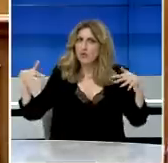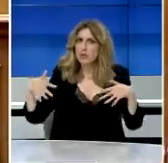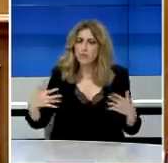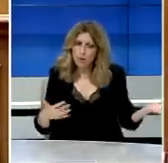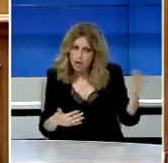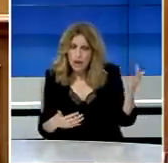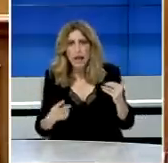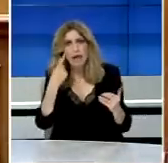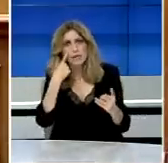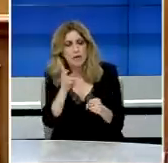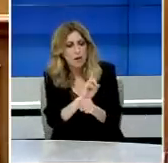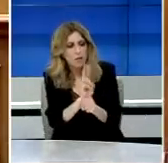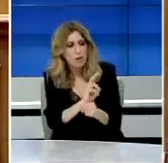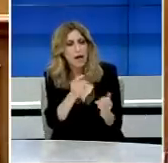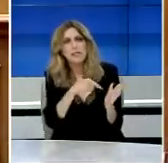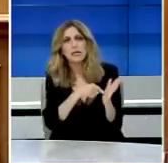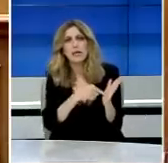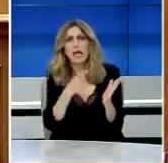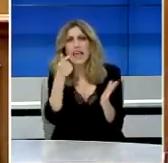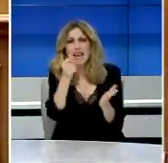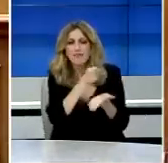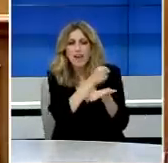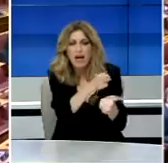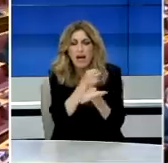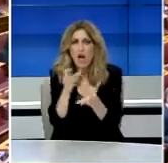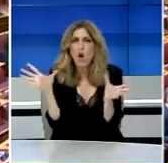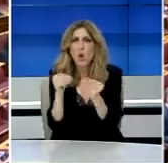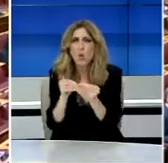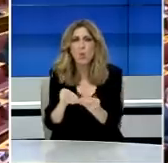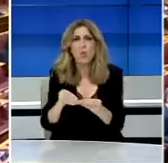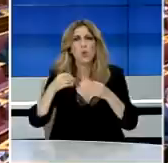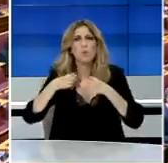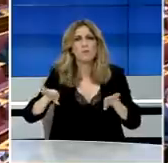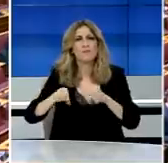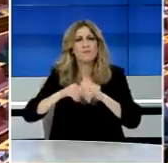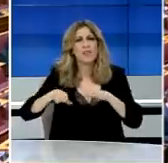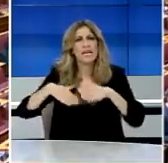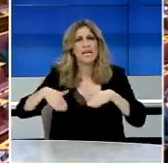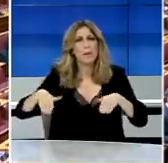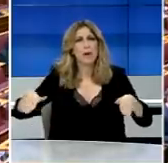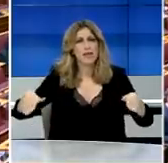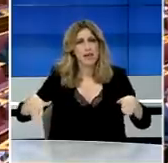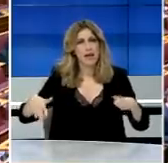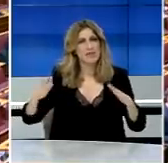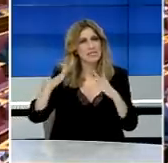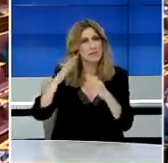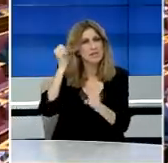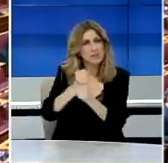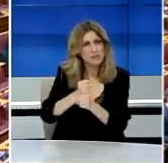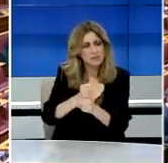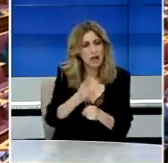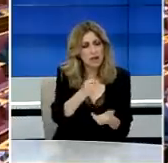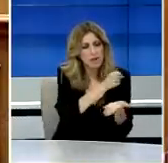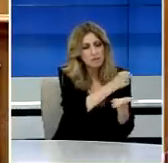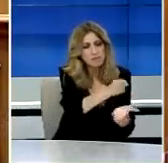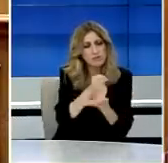Γιατί δεν το φαίνεται. Δημόσιο χρήμα είναι, δεν δικά σας λεφτά. Να βγείτε και να πείτε, δώσαμε τόσα εκεί, τόσα εκεί, τόσα εκεί. Και